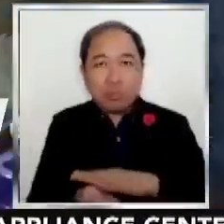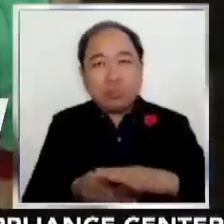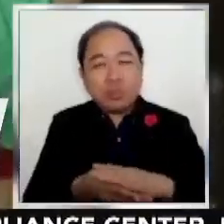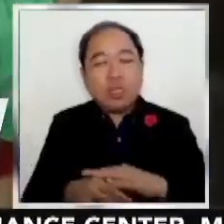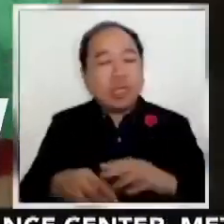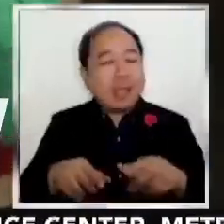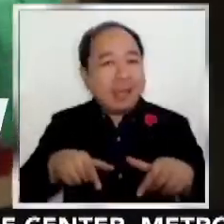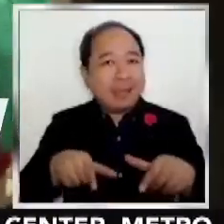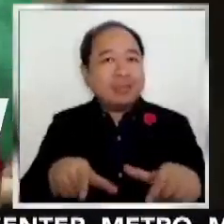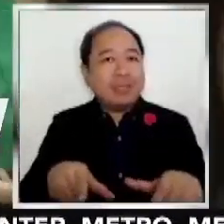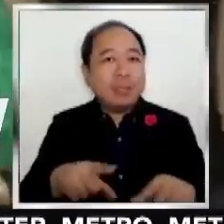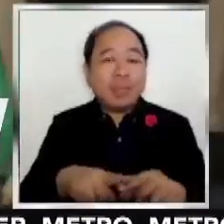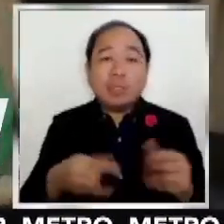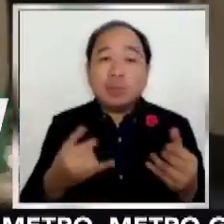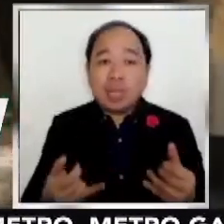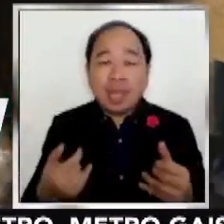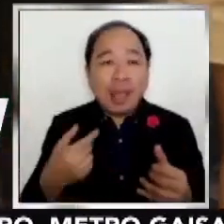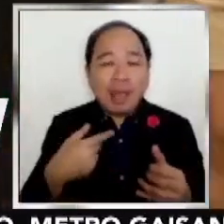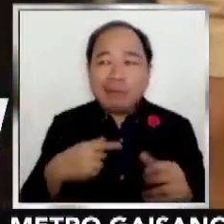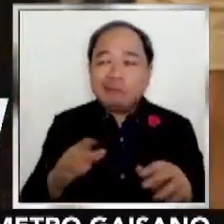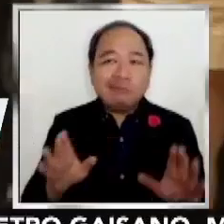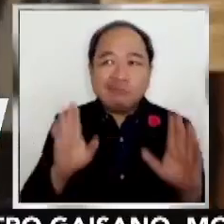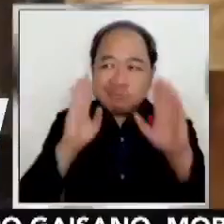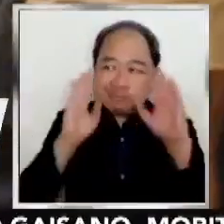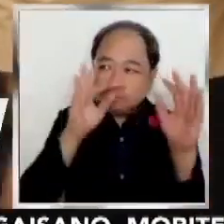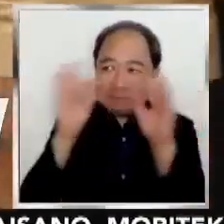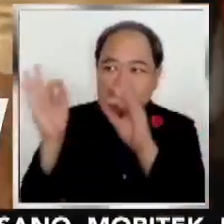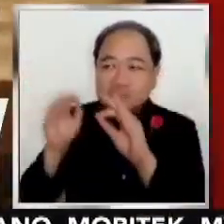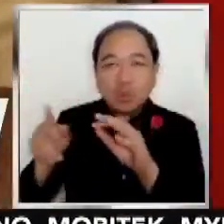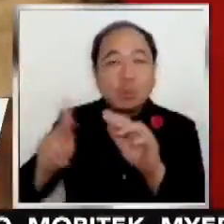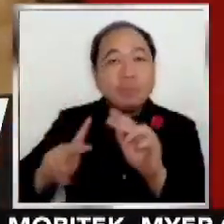ito, may agaw atensyon sa mga pasahero.